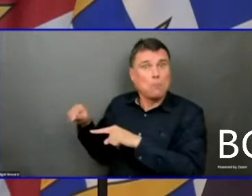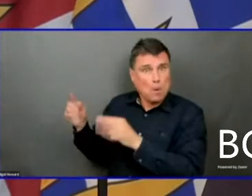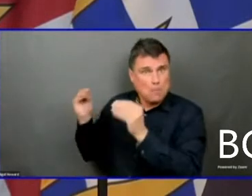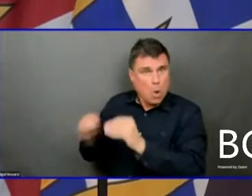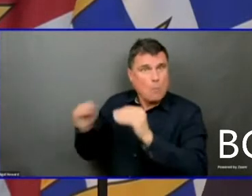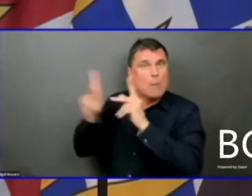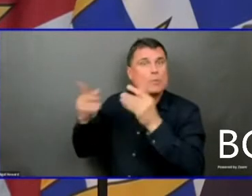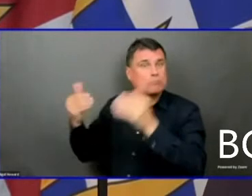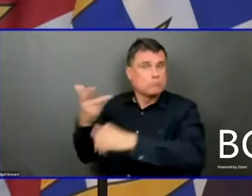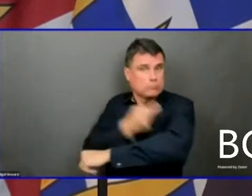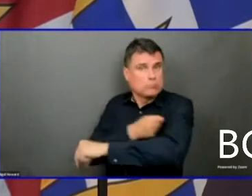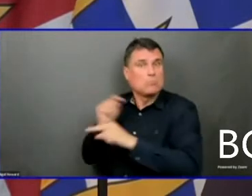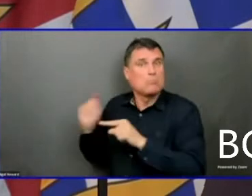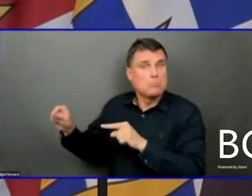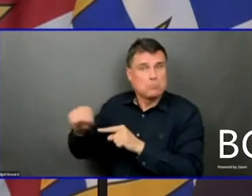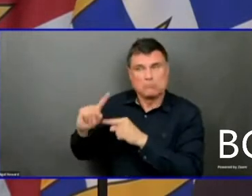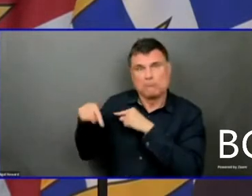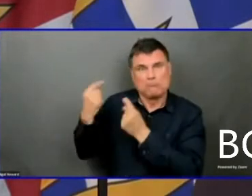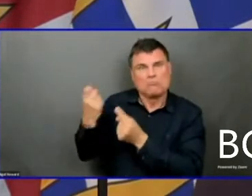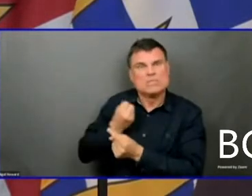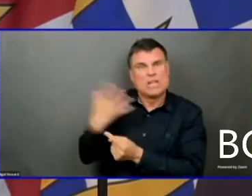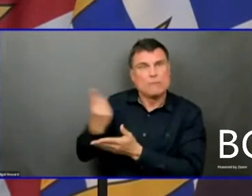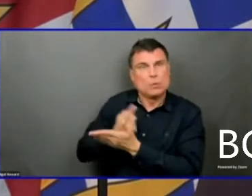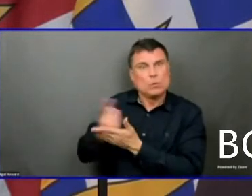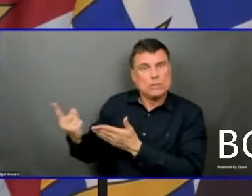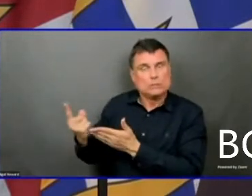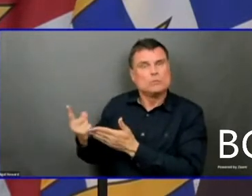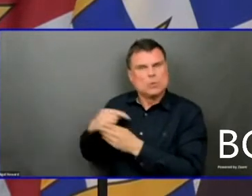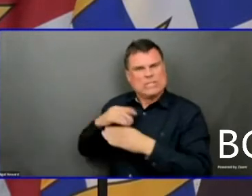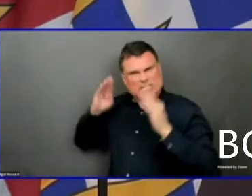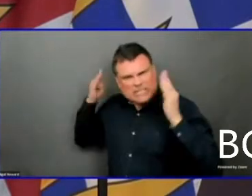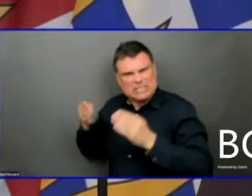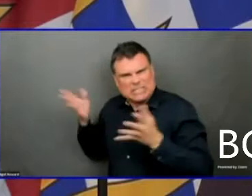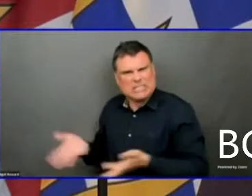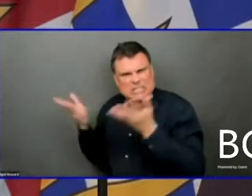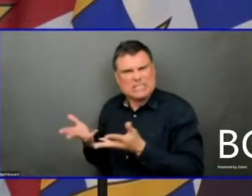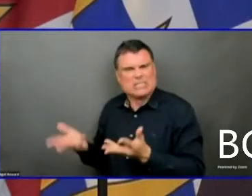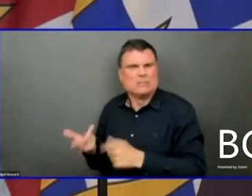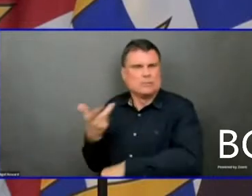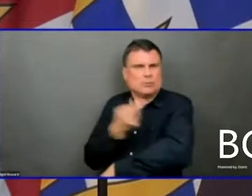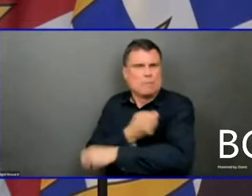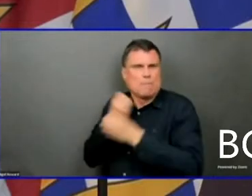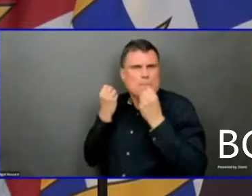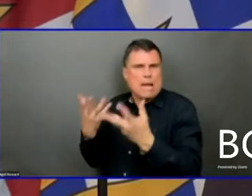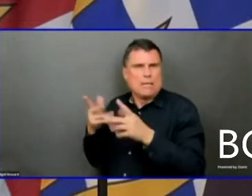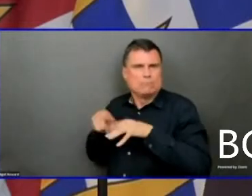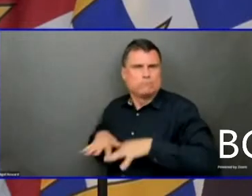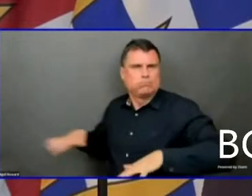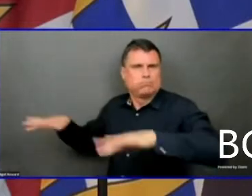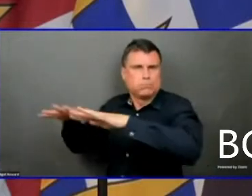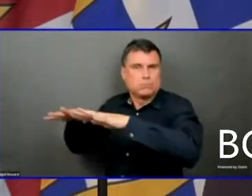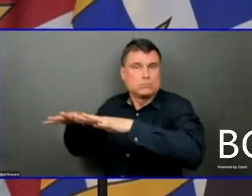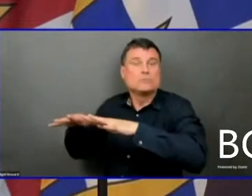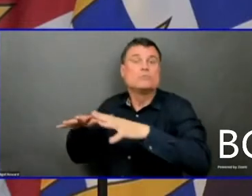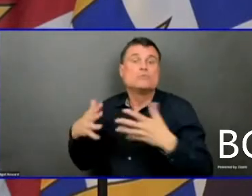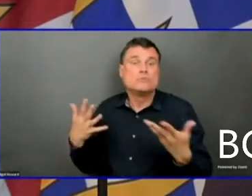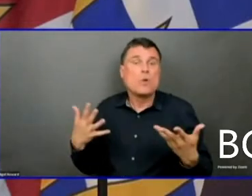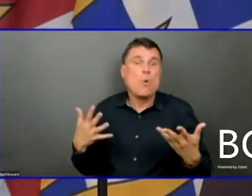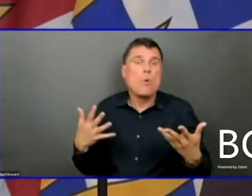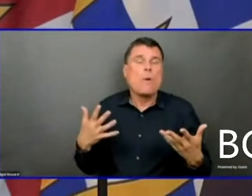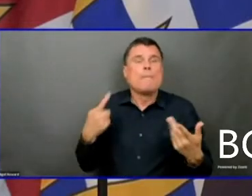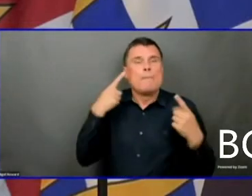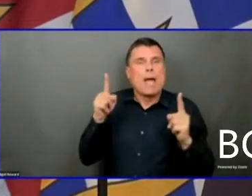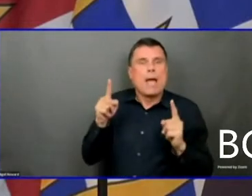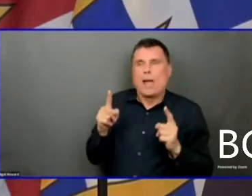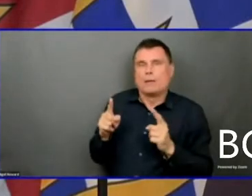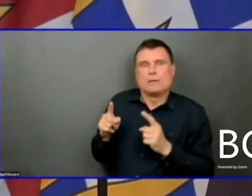白石接种率这么高，因为白石的老年人多这个可能这有些因素不是我们普